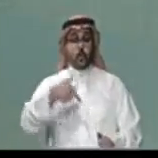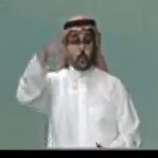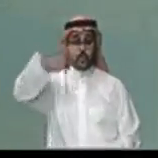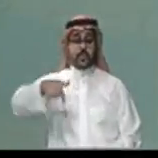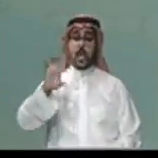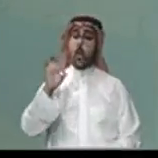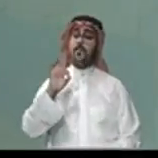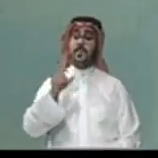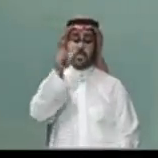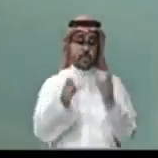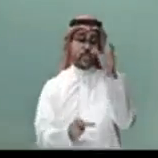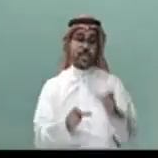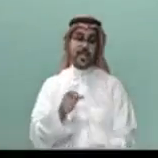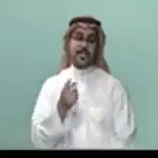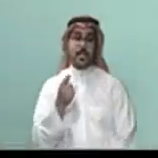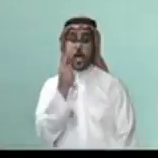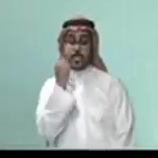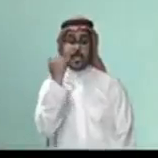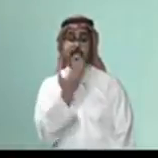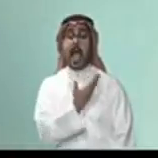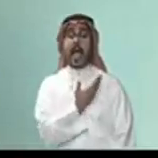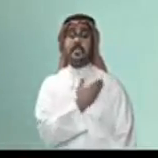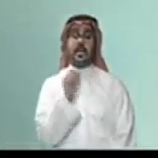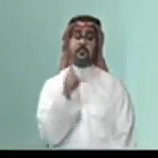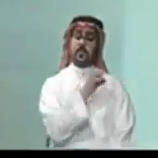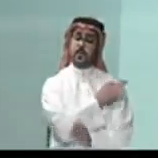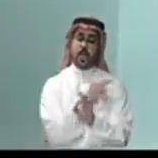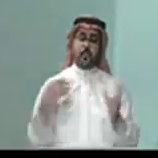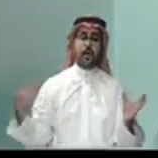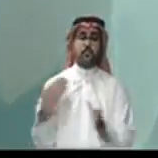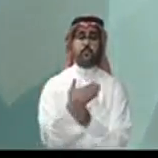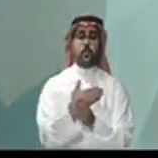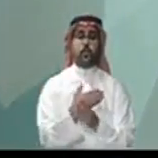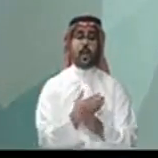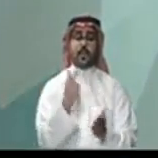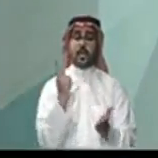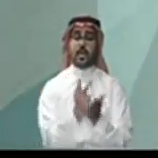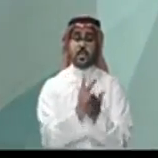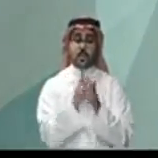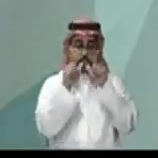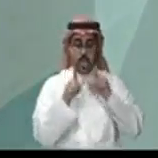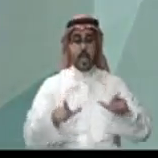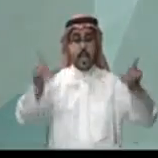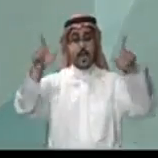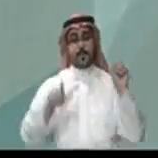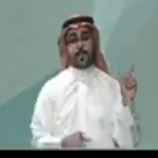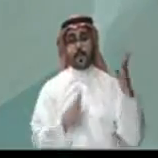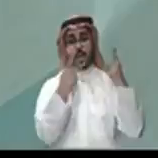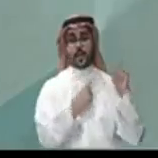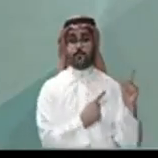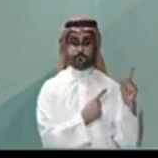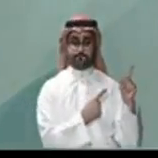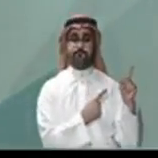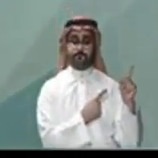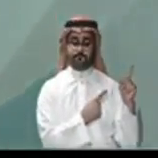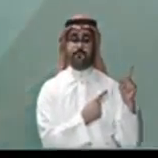562,056 حاجا وحاجة وفق الإحصائية التي أصدرتها المديرية العامة للجوازات. وأوضحت الإحصائية أن